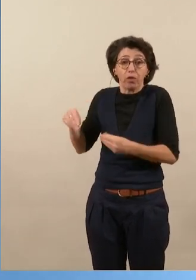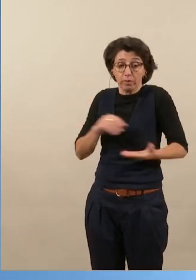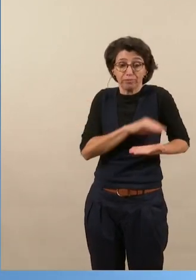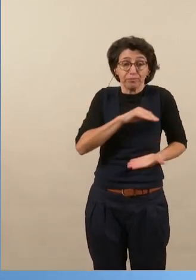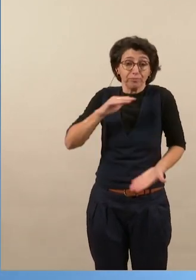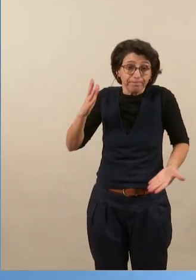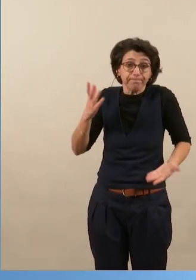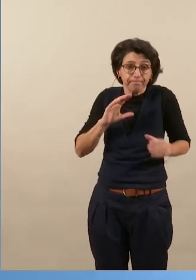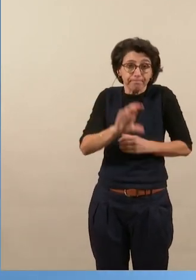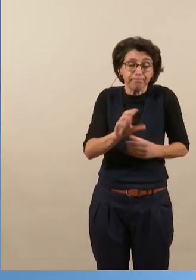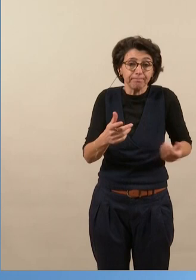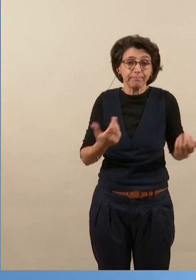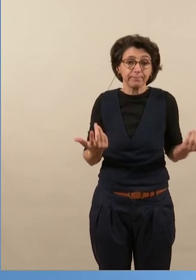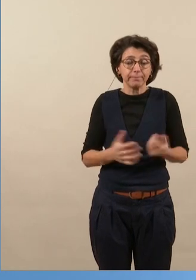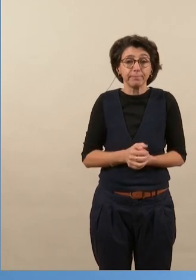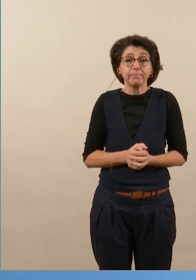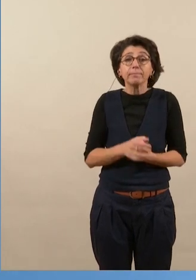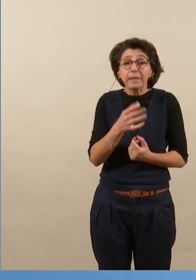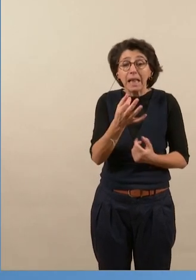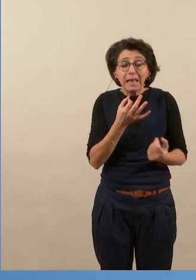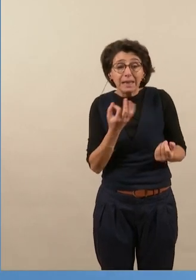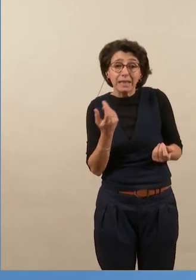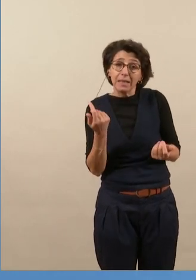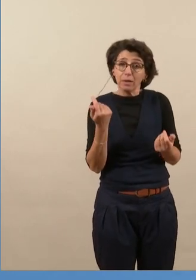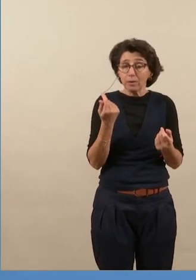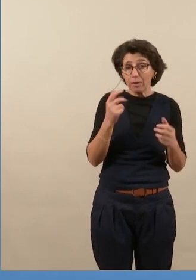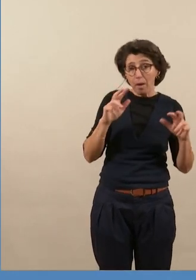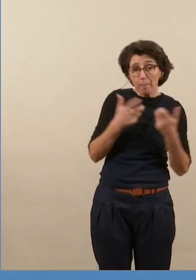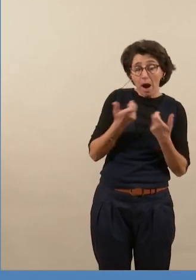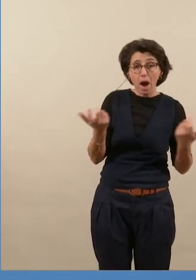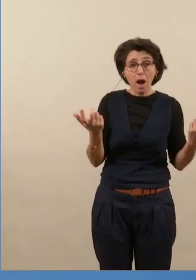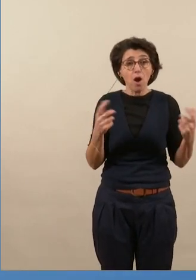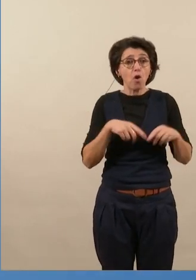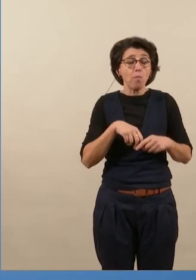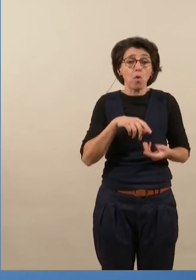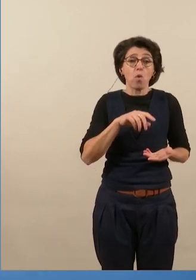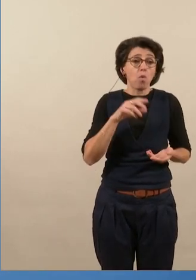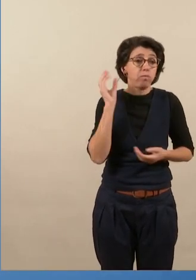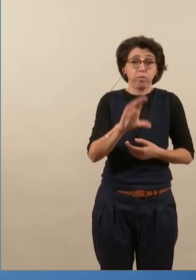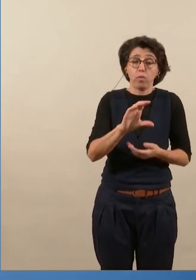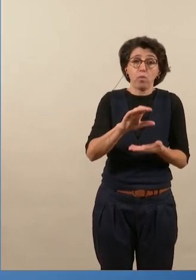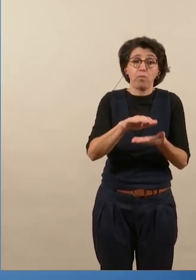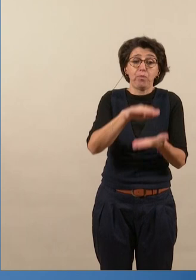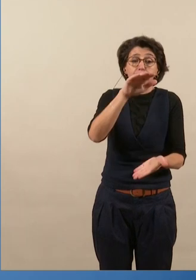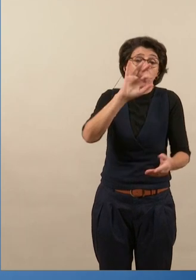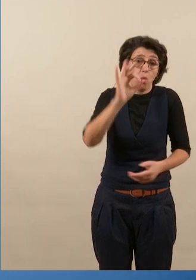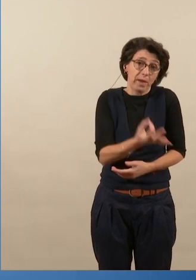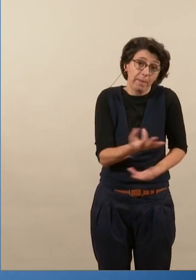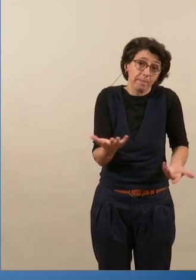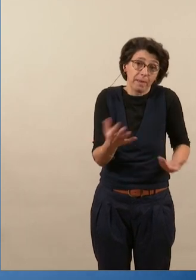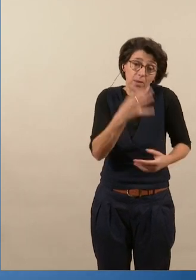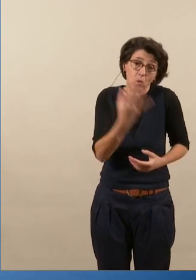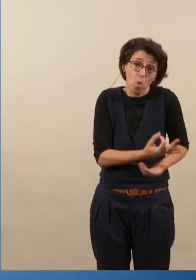vous citiez des montants d'investissement important on sait aussi qu'il y a des taux de réalisation qui s'appliquent à à ces